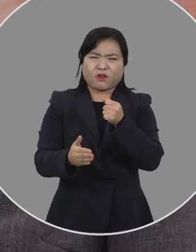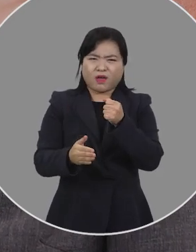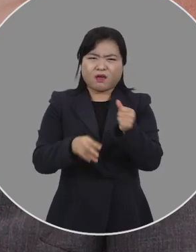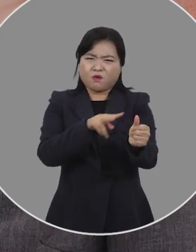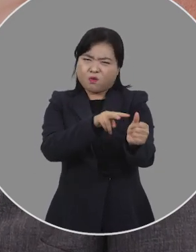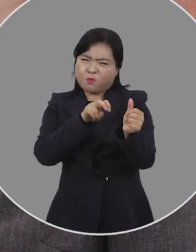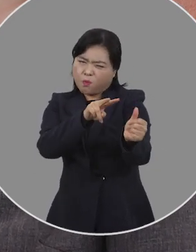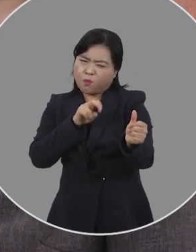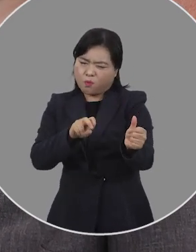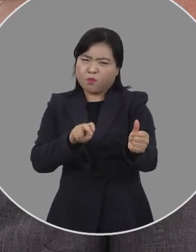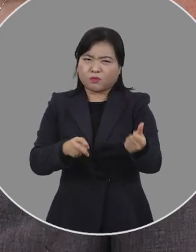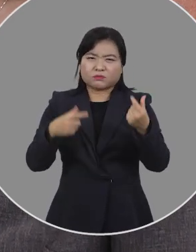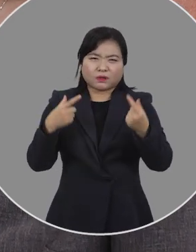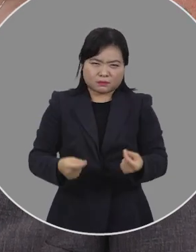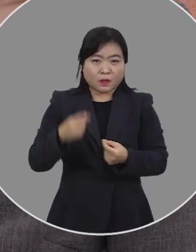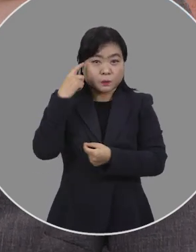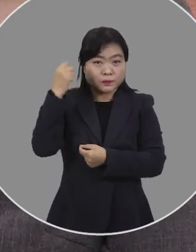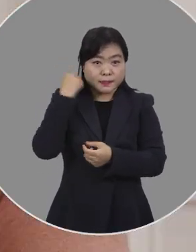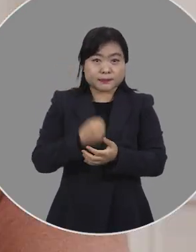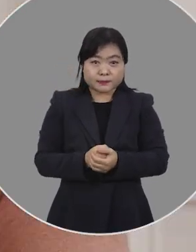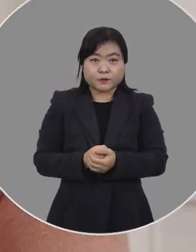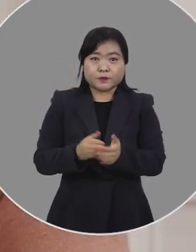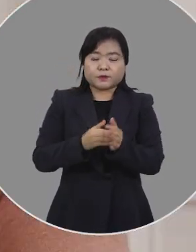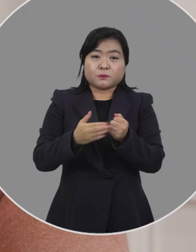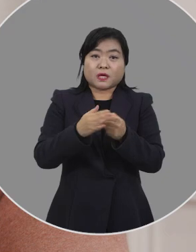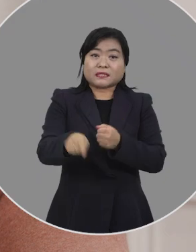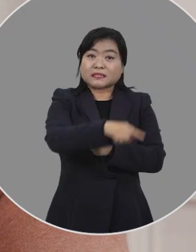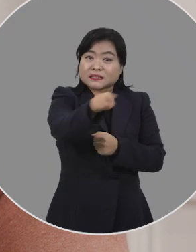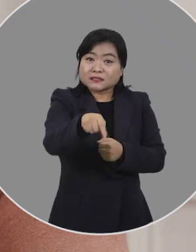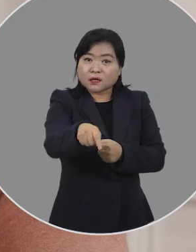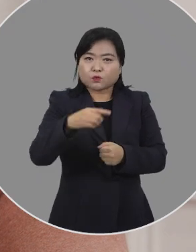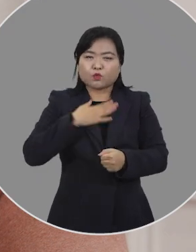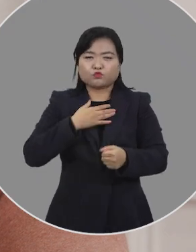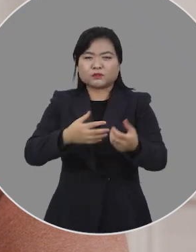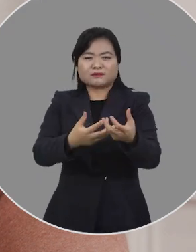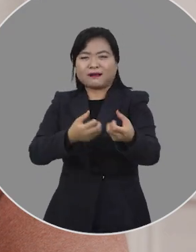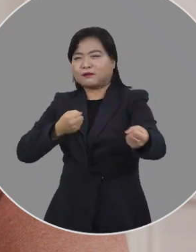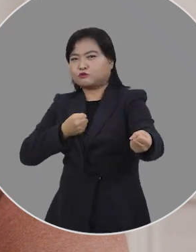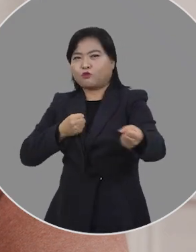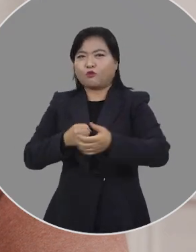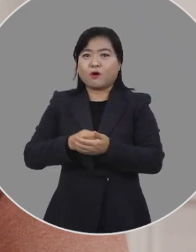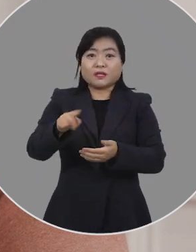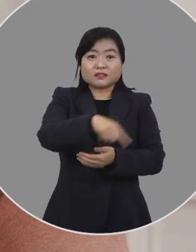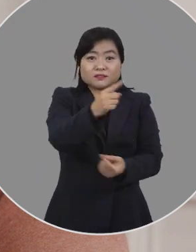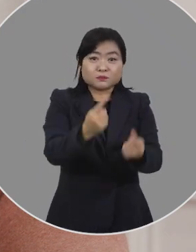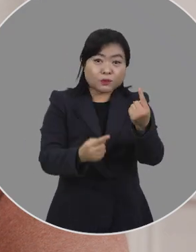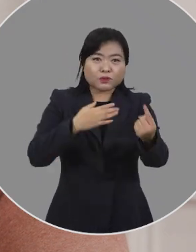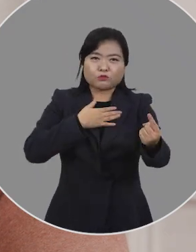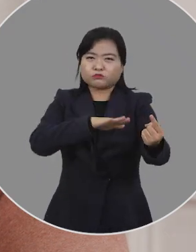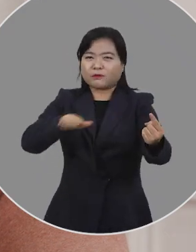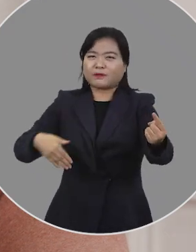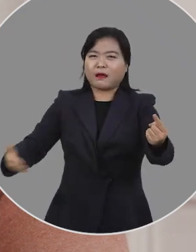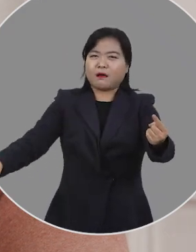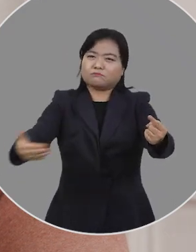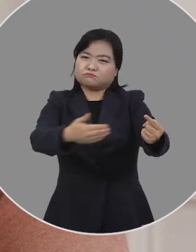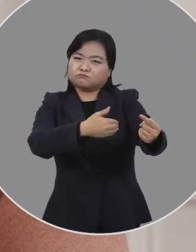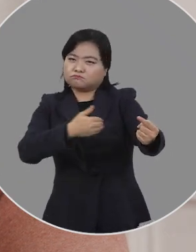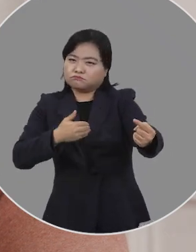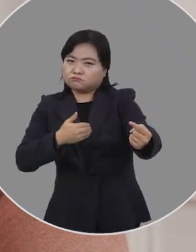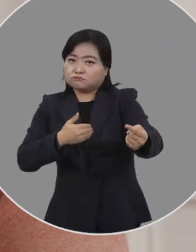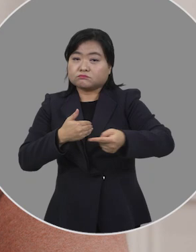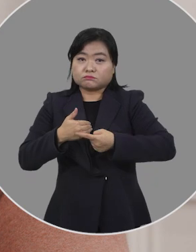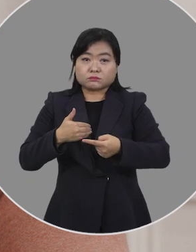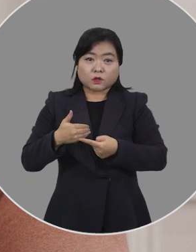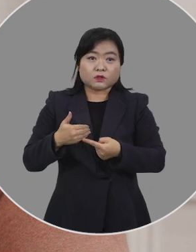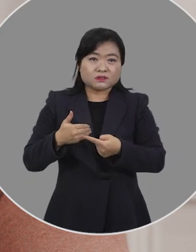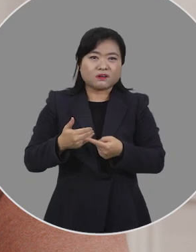그런 게 아닌가라는 생각이 들더라고요. 그러니까 그들하고 우리를 가르고, 그리고 그들보다는 우리한테 더 팔이 안으로 굽고 하는